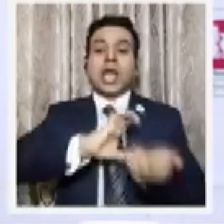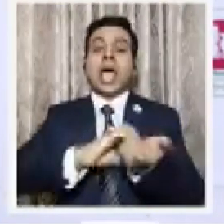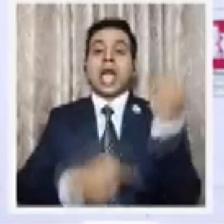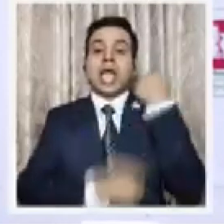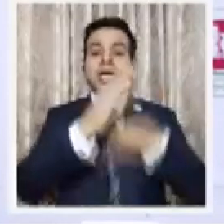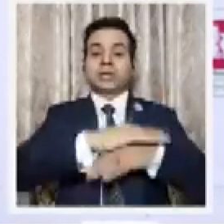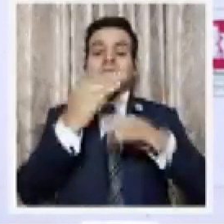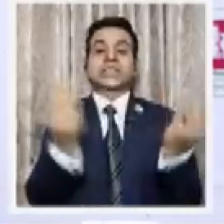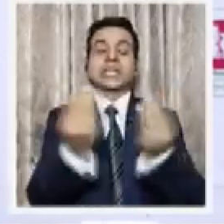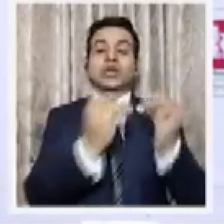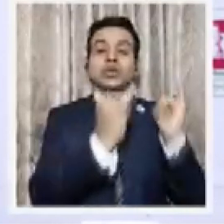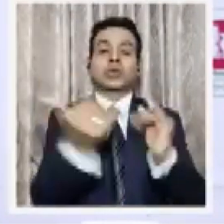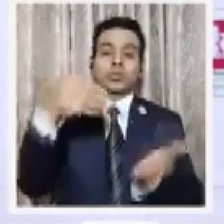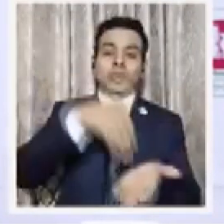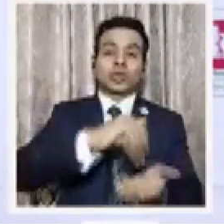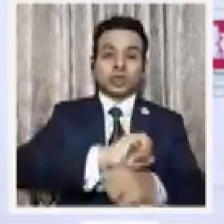রোগী ভর্তি আছেন 17 জন।